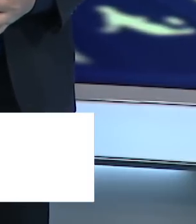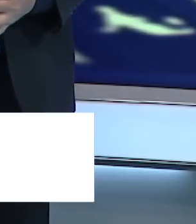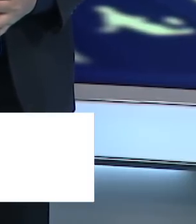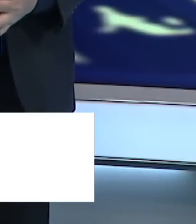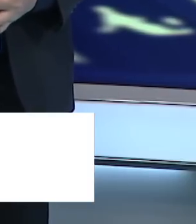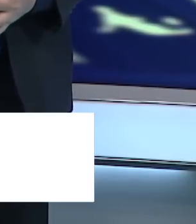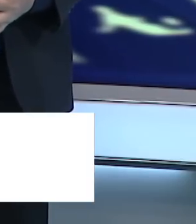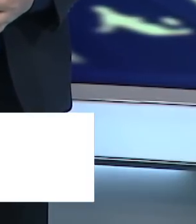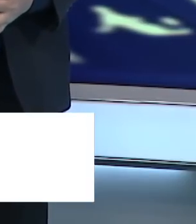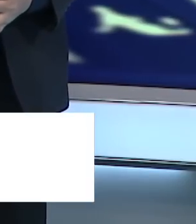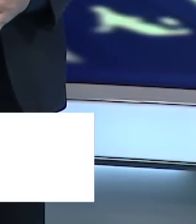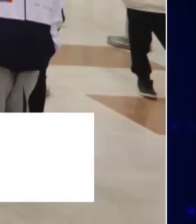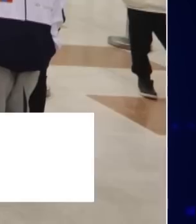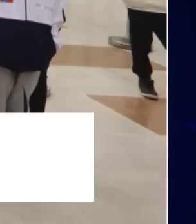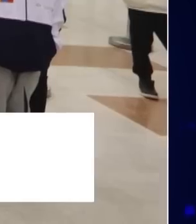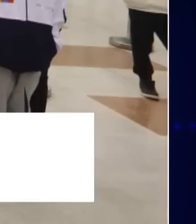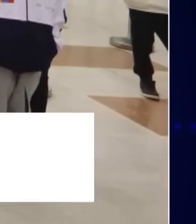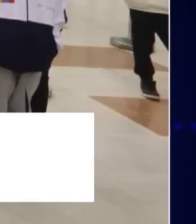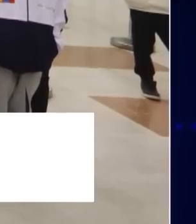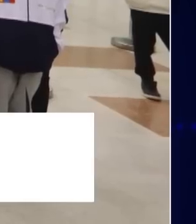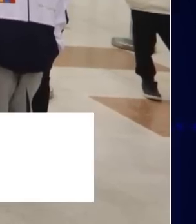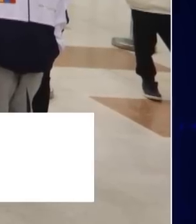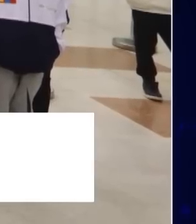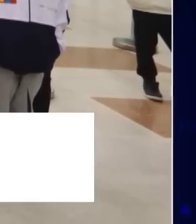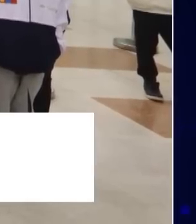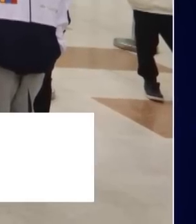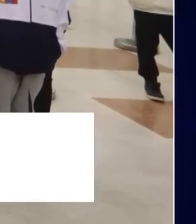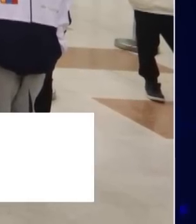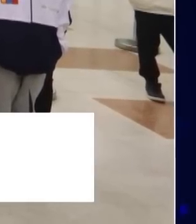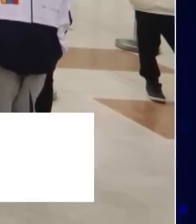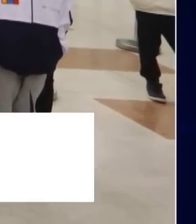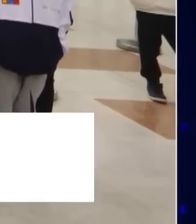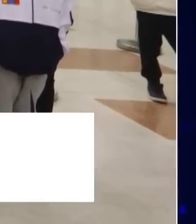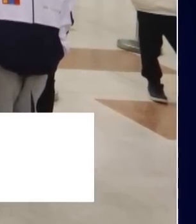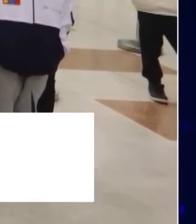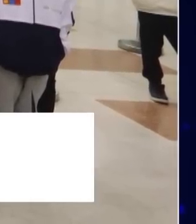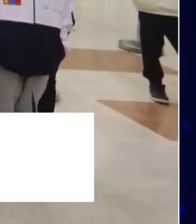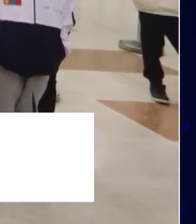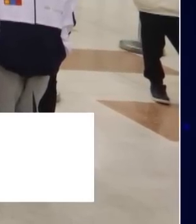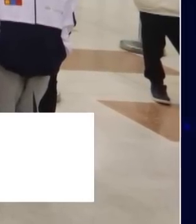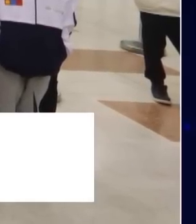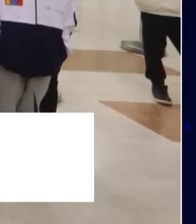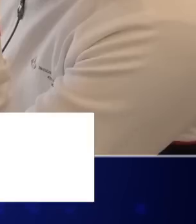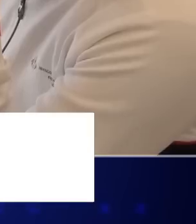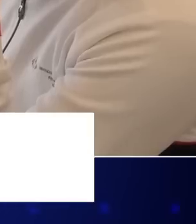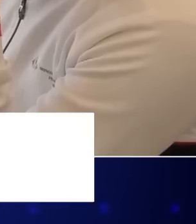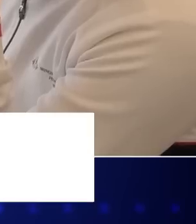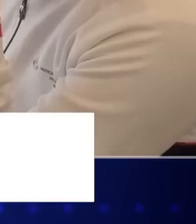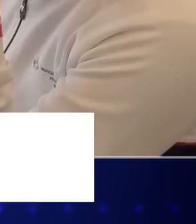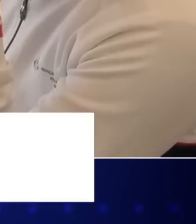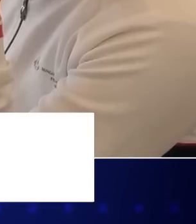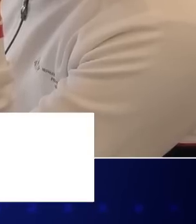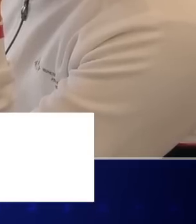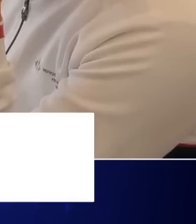багтам амжилтыг үзүүлээд байна. Энэ дэлхийн аварга шалгуурах тэмцээнд 19.203 тамирчин өсвөр үеийн